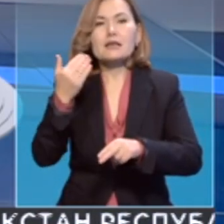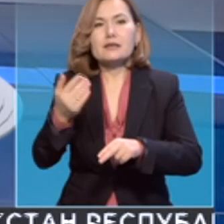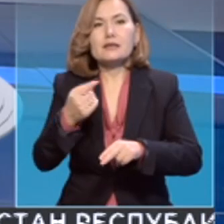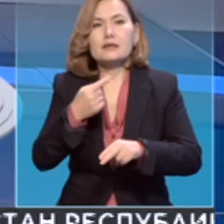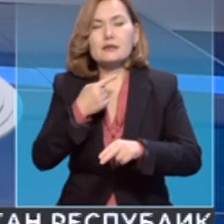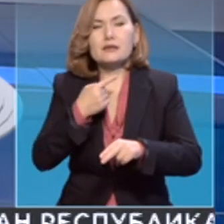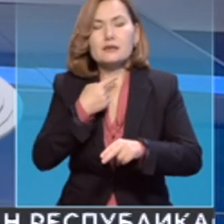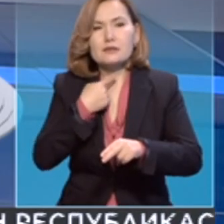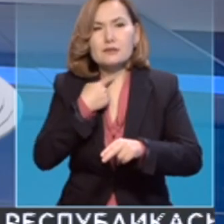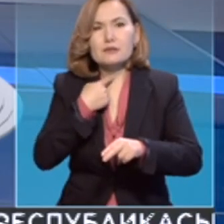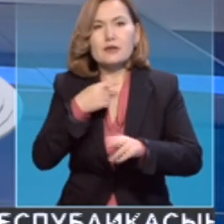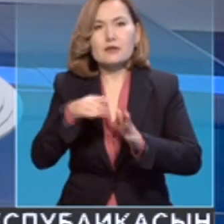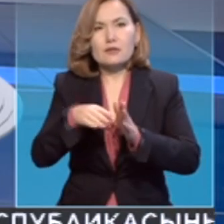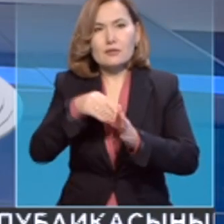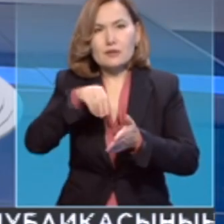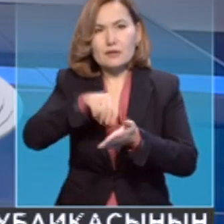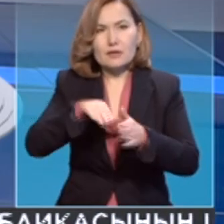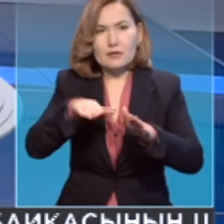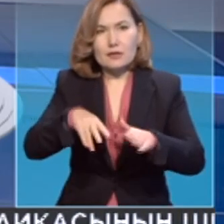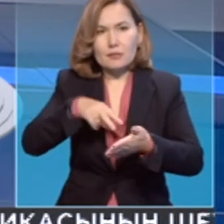эфирдесіз.